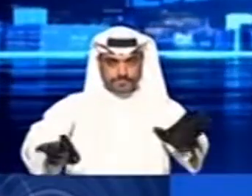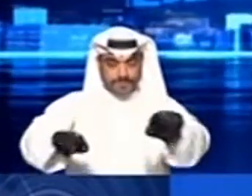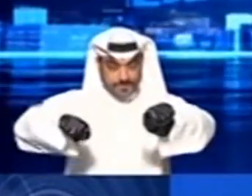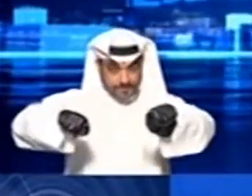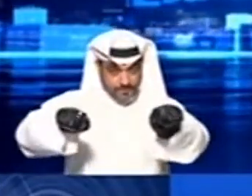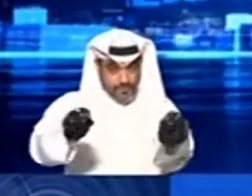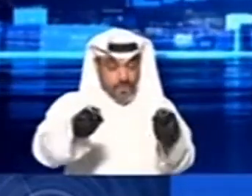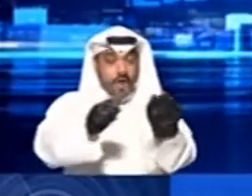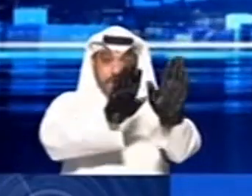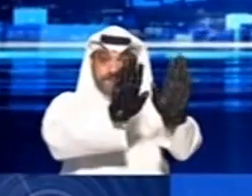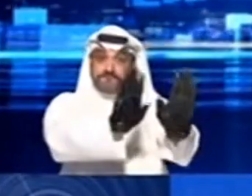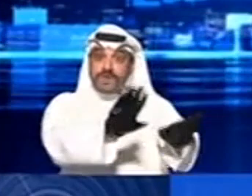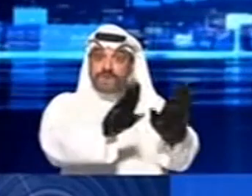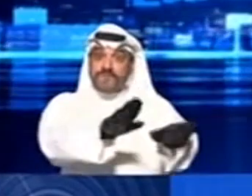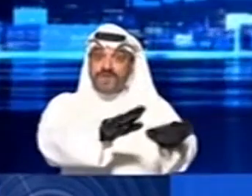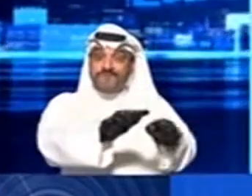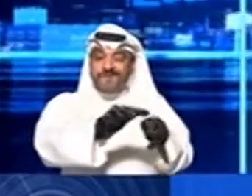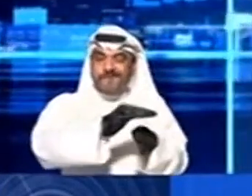ضبط